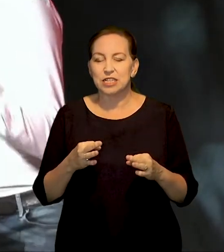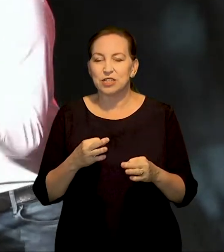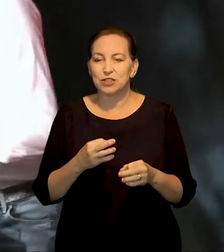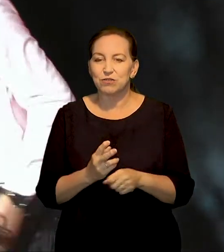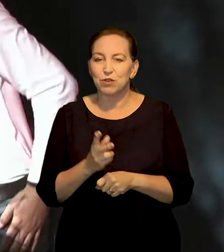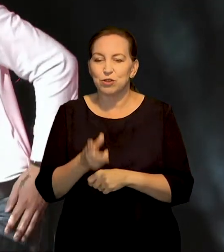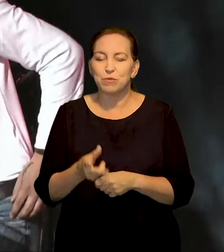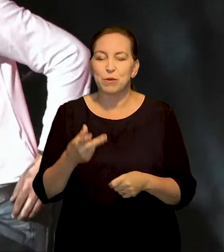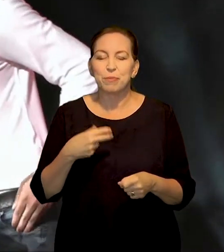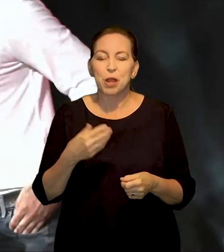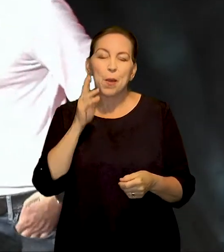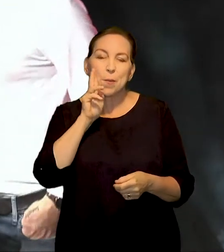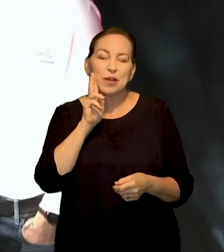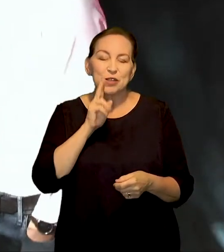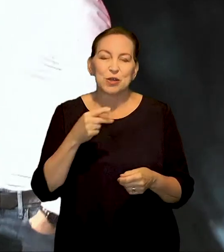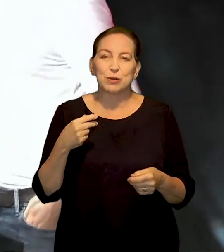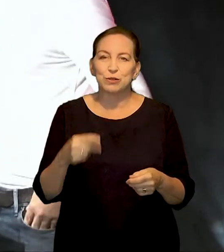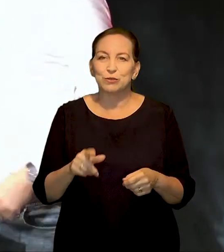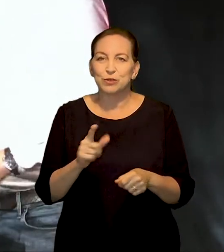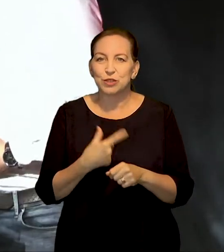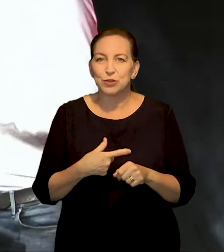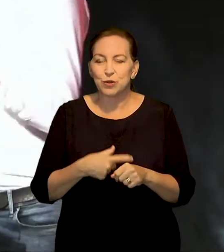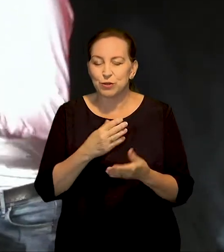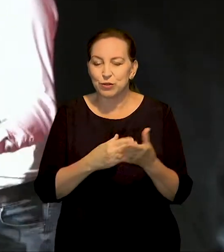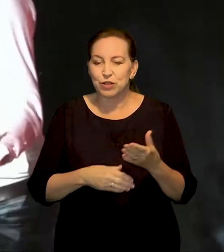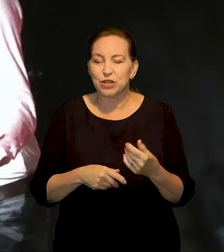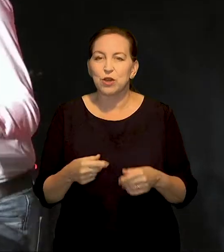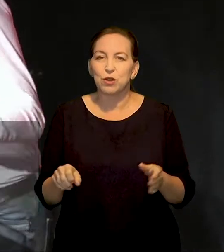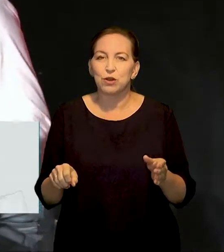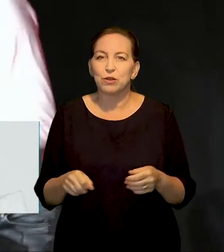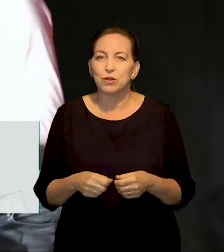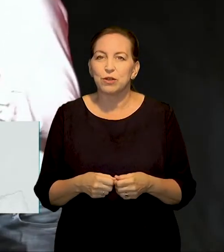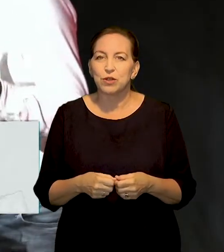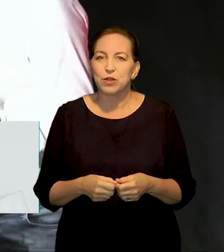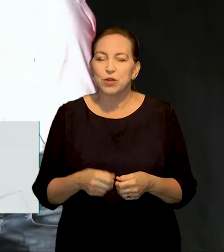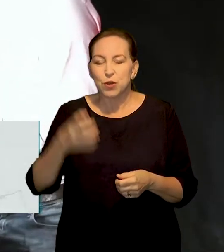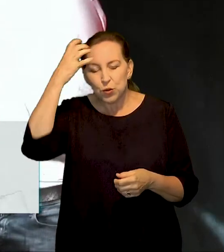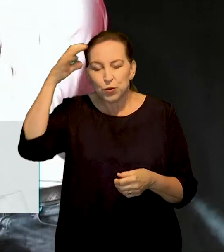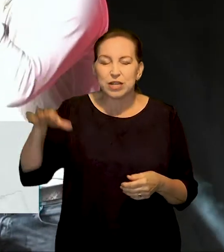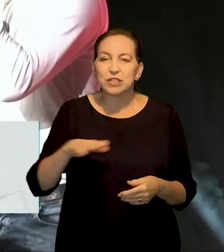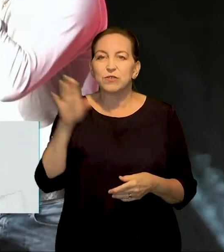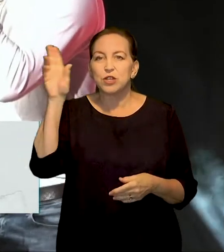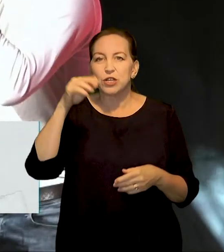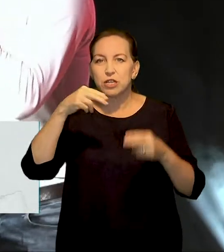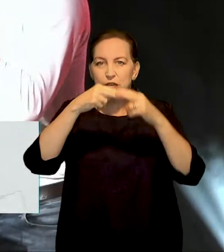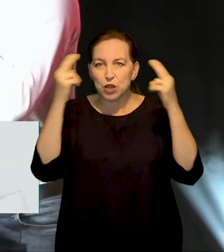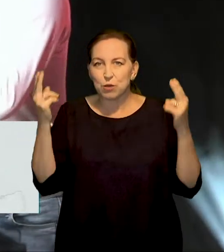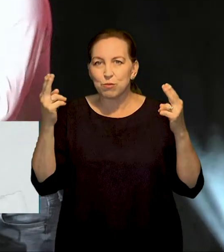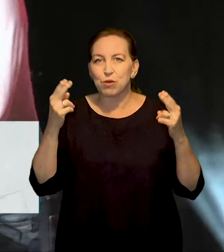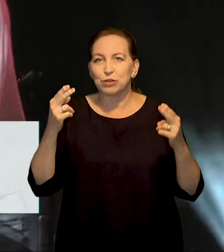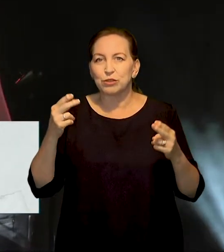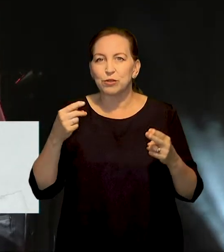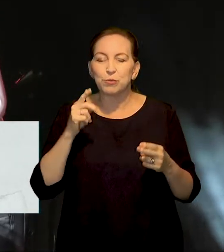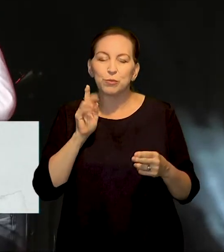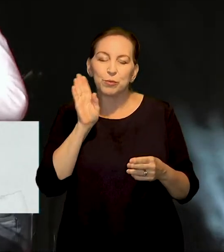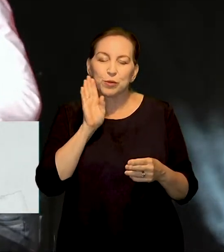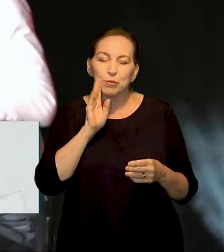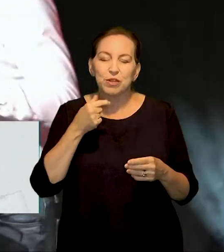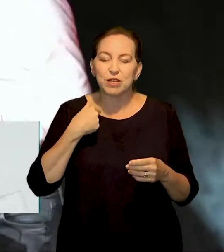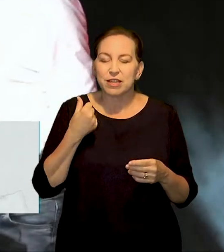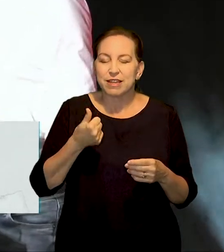wchodzimy. Mateusza, 20 rozdział. Królestwo niebios, od pierwszego wersetu. Królestwo niebios przypomina bowiem pewnego